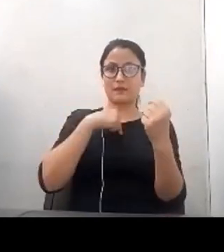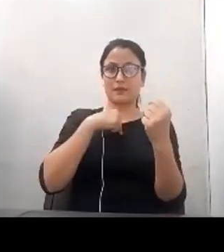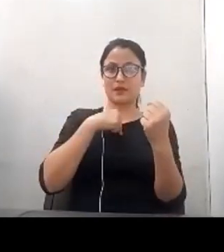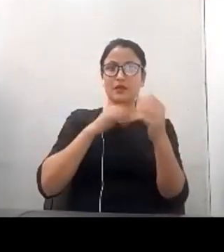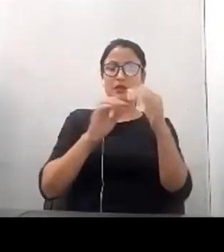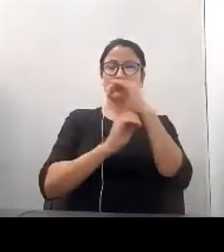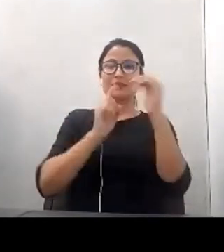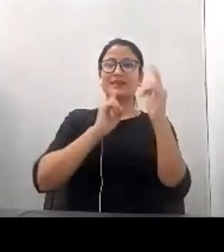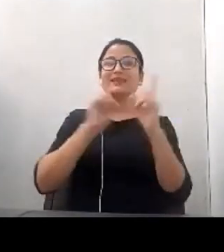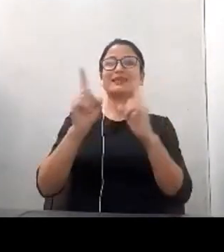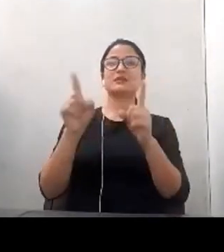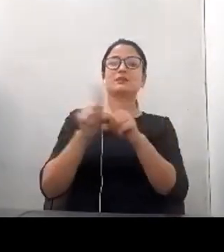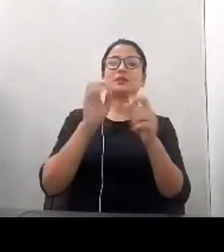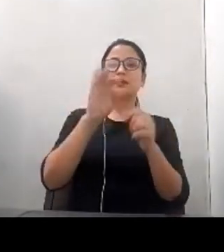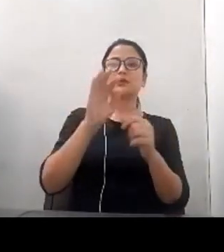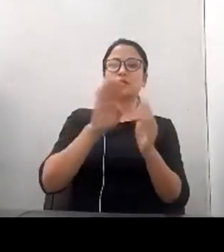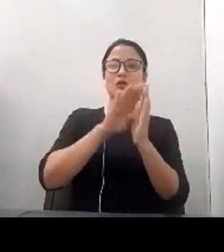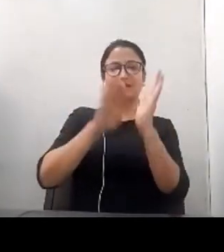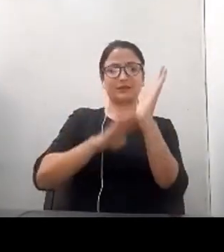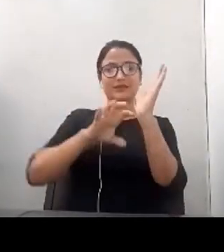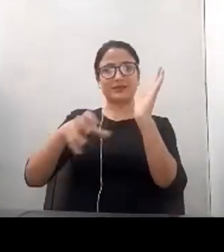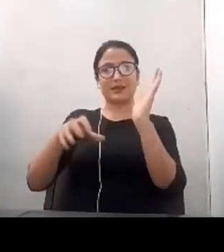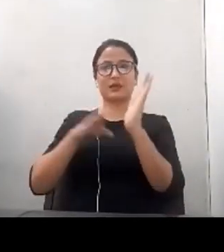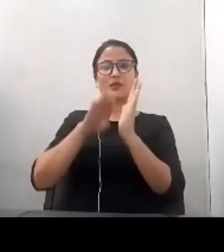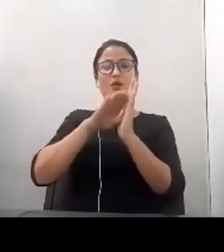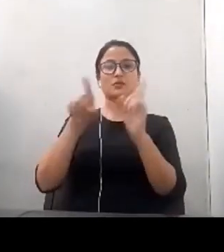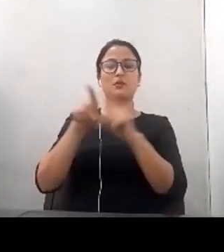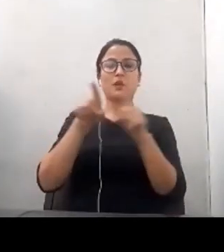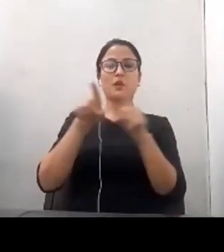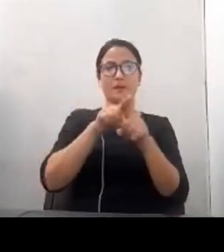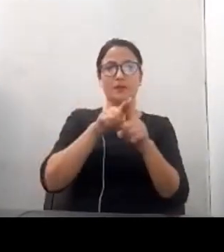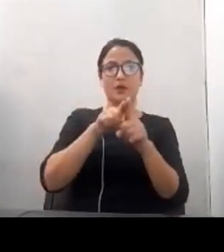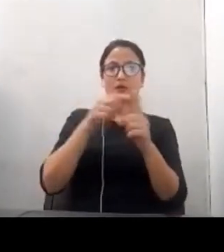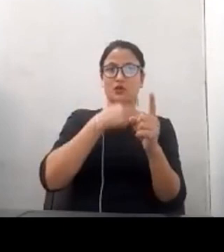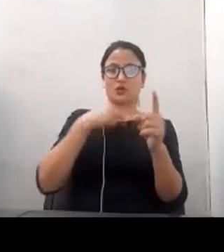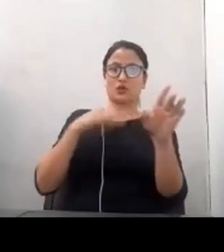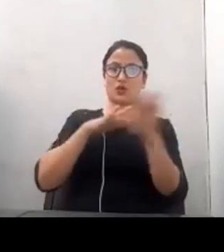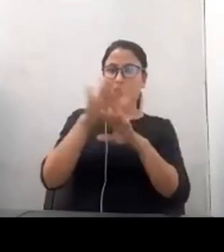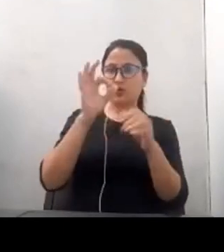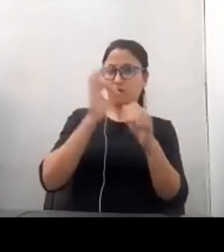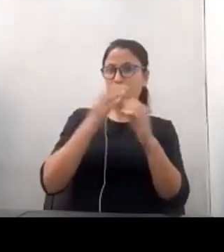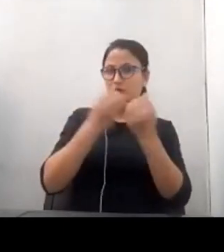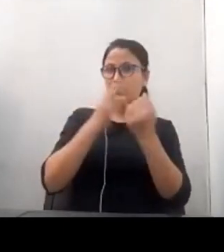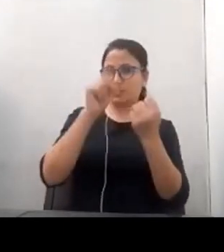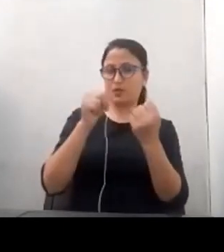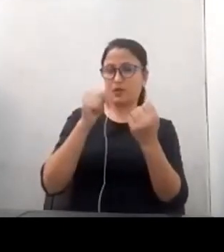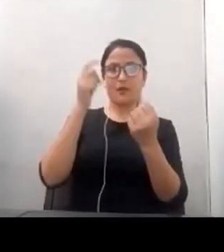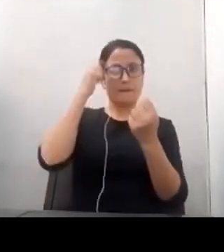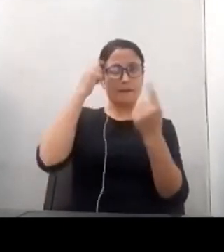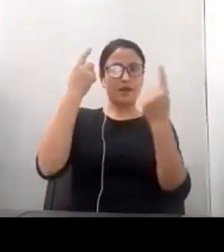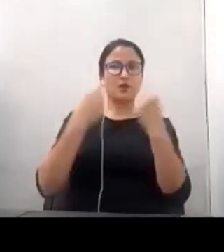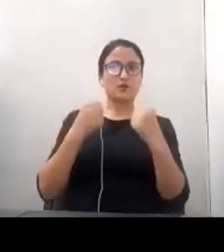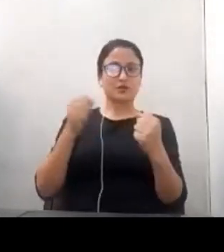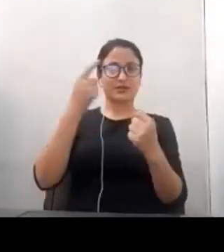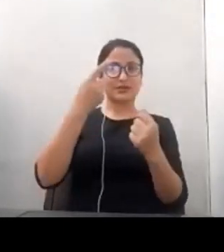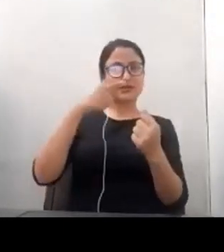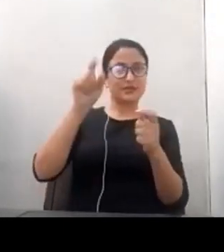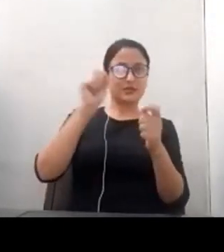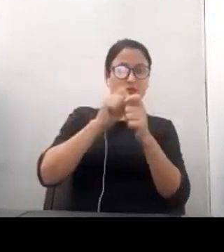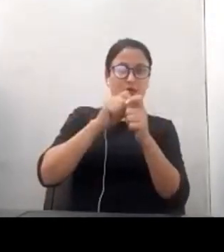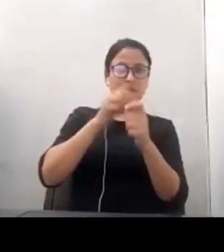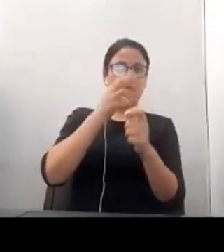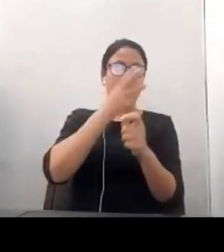छ, तल तल स्थानीय तहसम्म पनि यसको लागि चाहिँ डक्टरहरूको व्यवस्था गर्नु पर्यो। मानसिक स्वास्थ्यलाई ठिक गर्नका लागि मान्छेलाई चाहिँ कम्तीमा